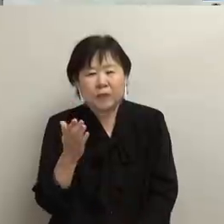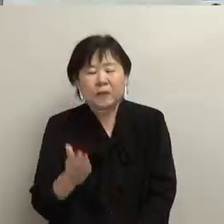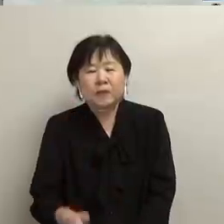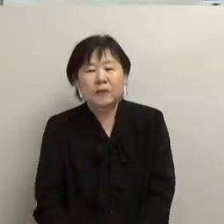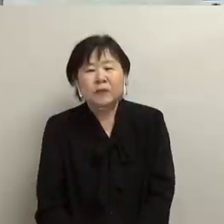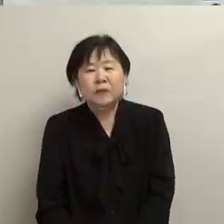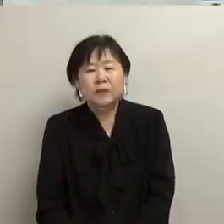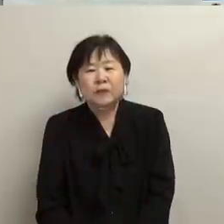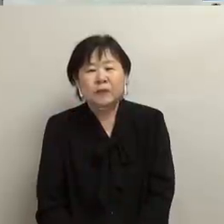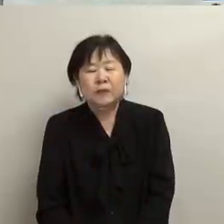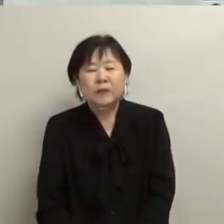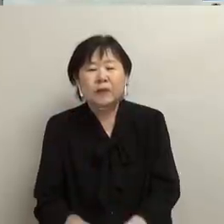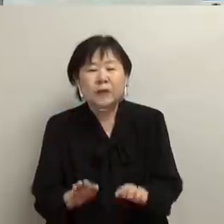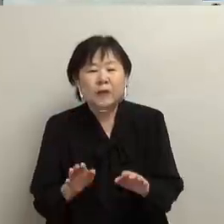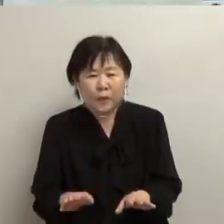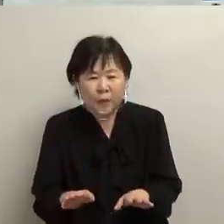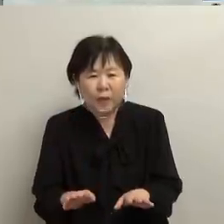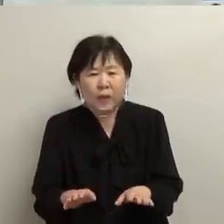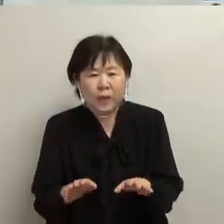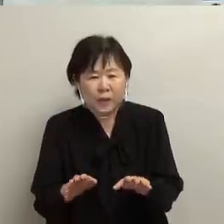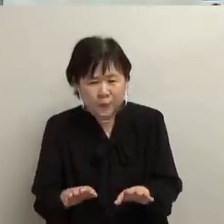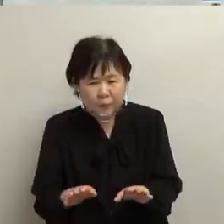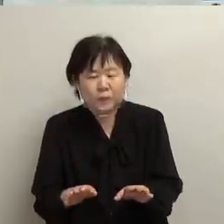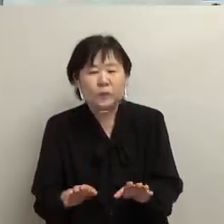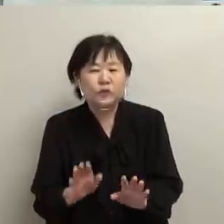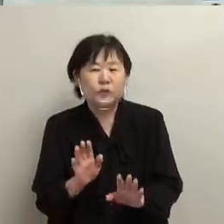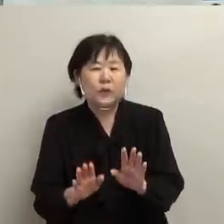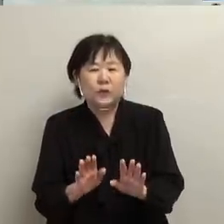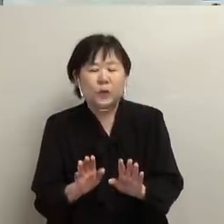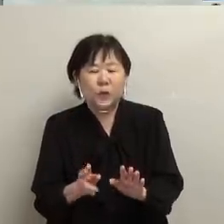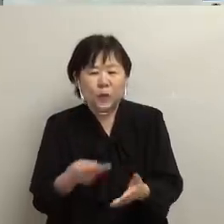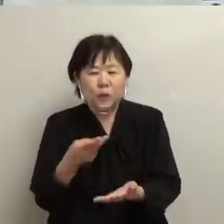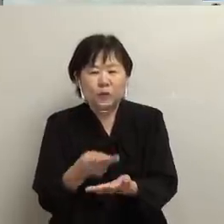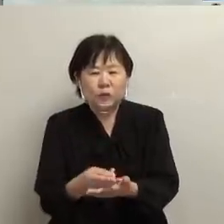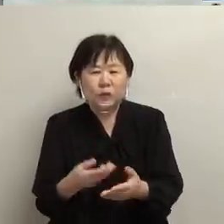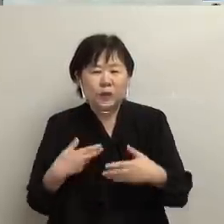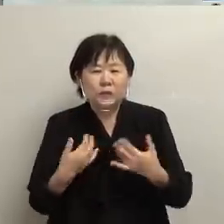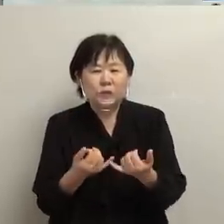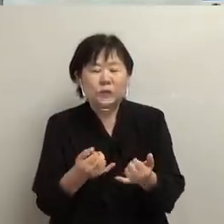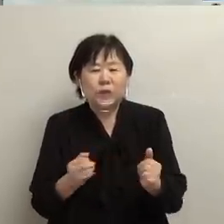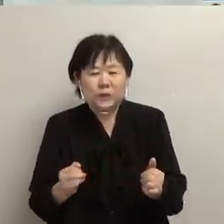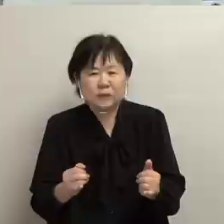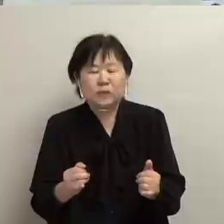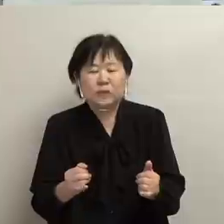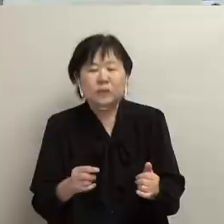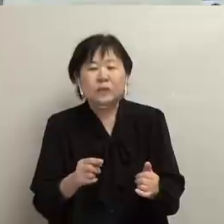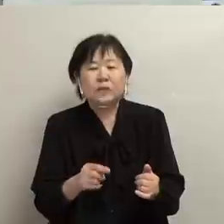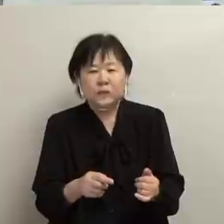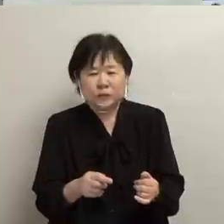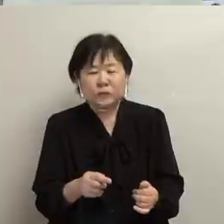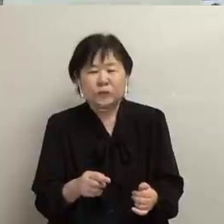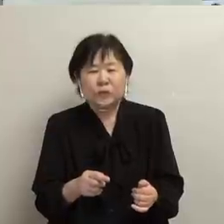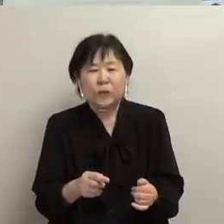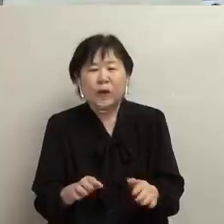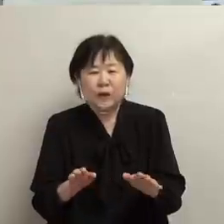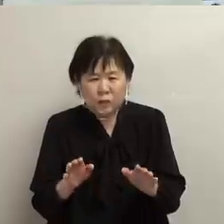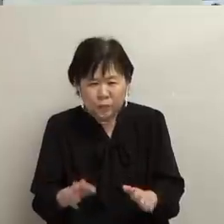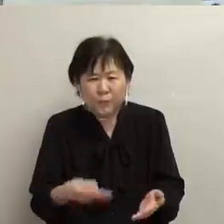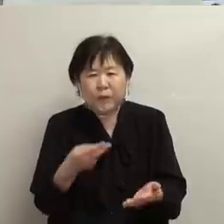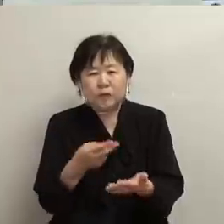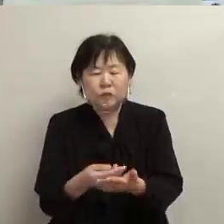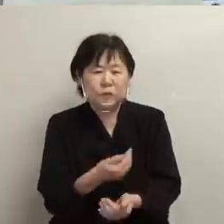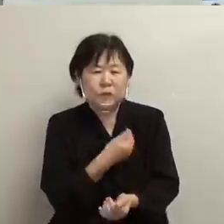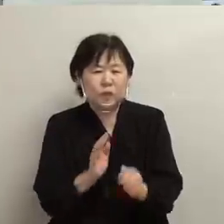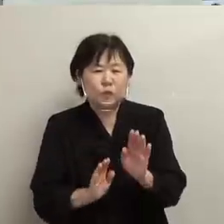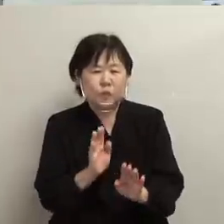8幸いのところ現在のところですが本当にこう入院が必要な方についてはほんと一両日中にまた new していただける状況が続い